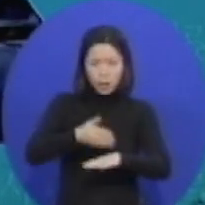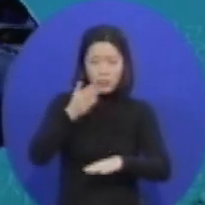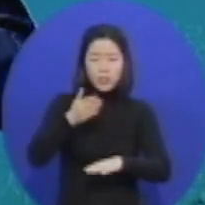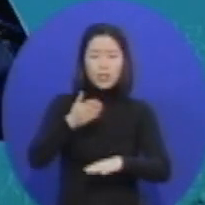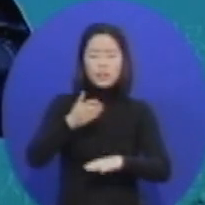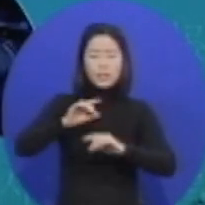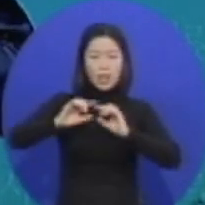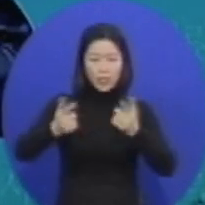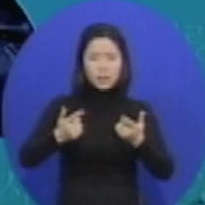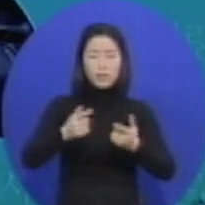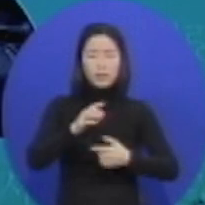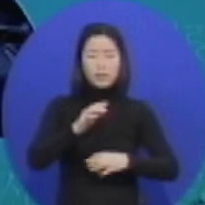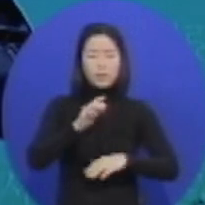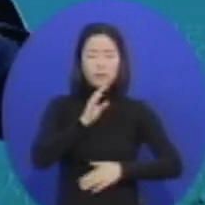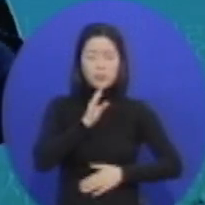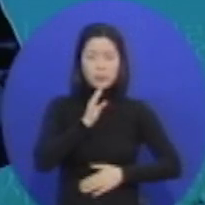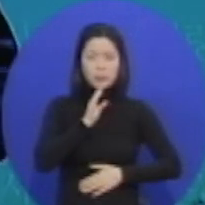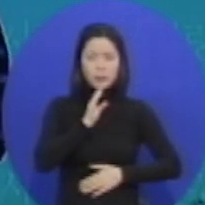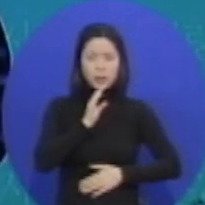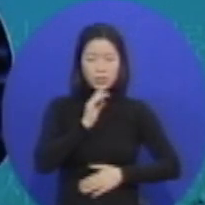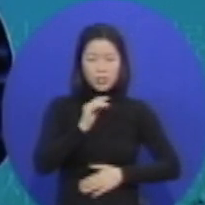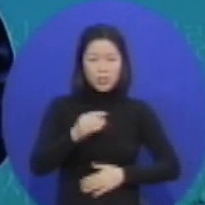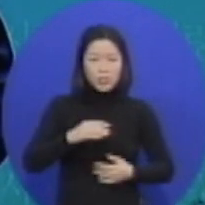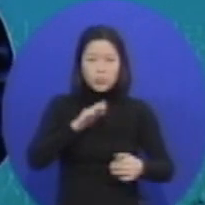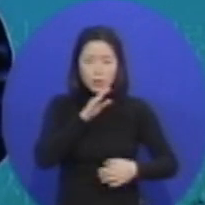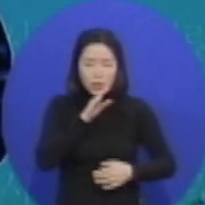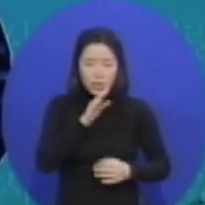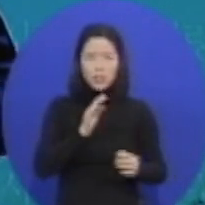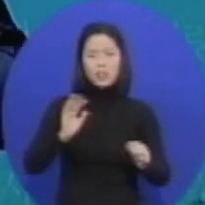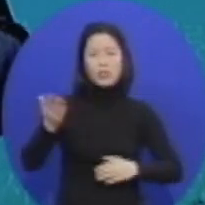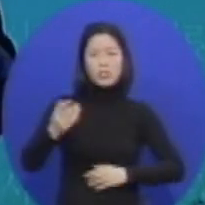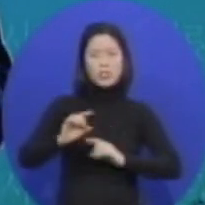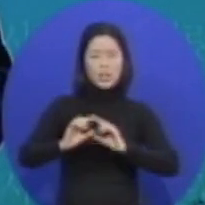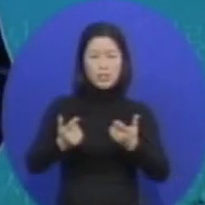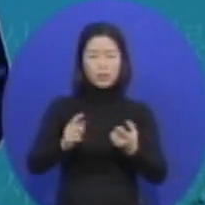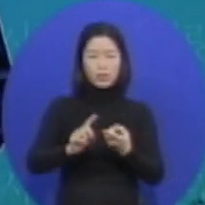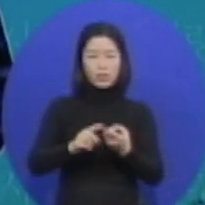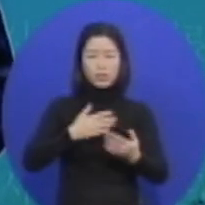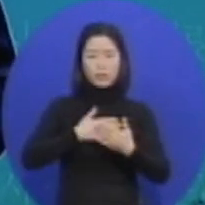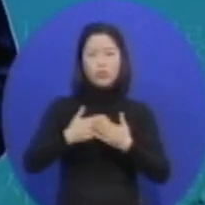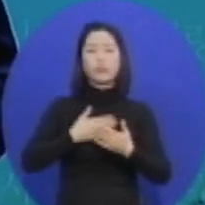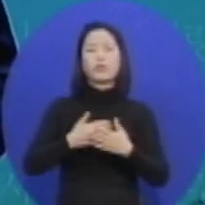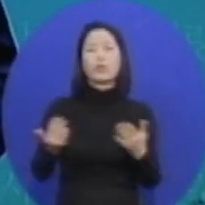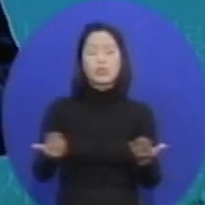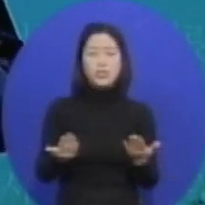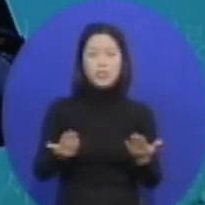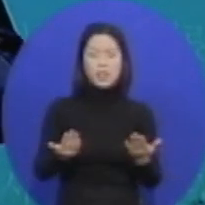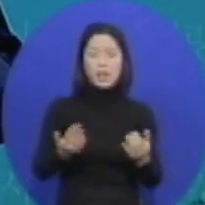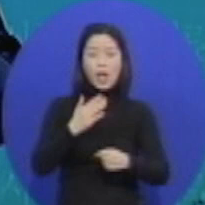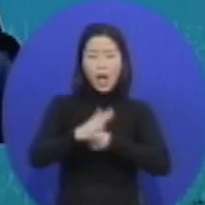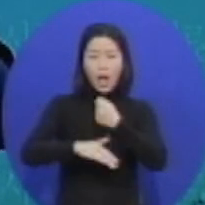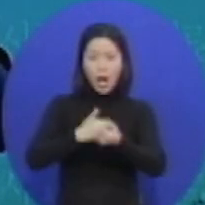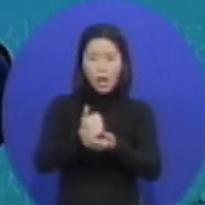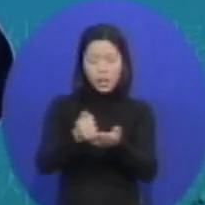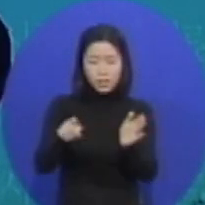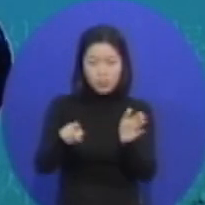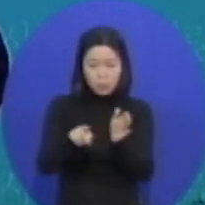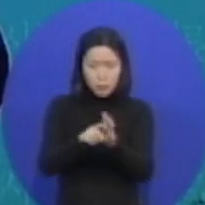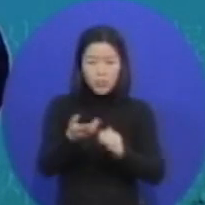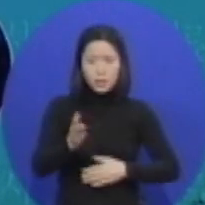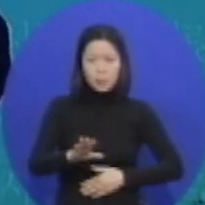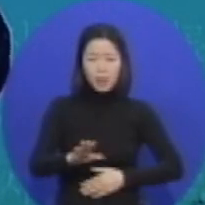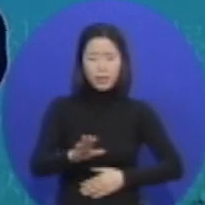실제 가 되지 않는 것은 두려운 1인 거에요 하나님을 믿는다고 하면서도 내가 실제로는 하나님을